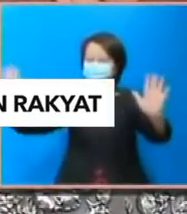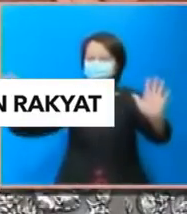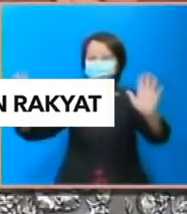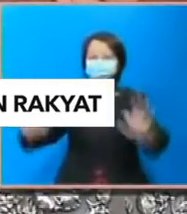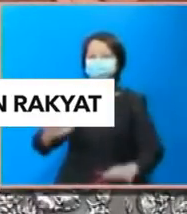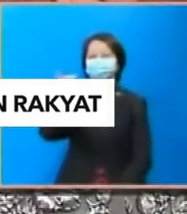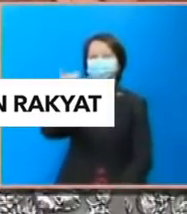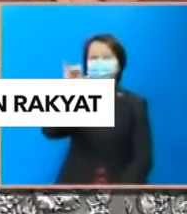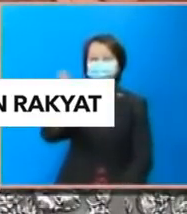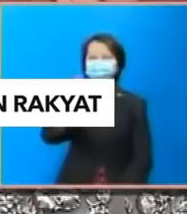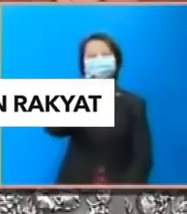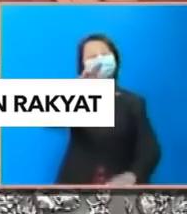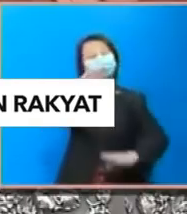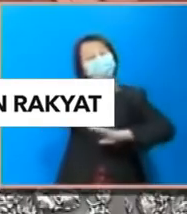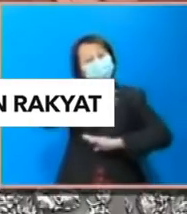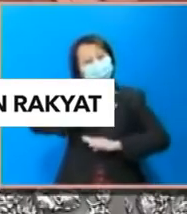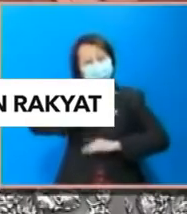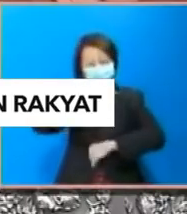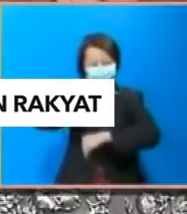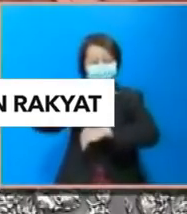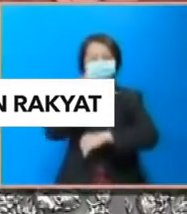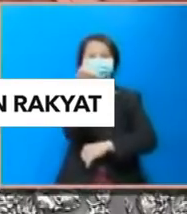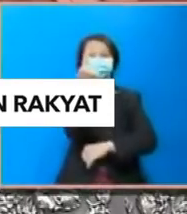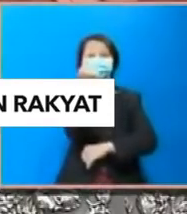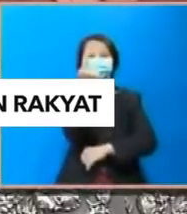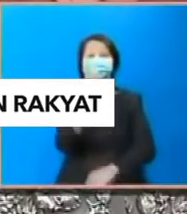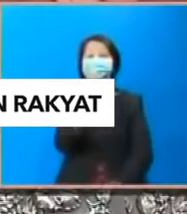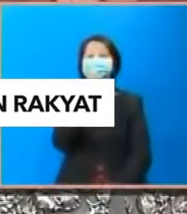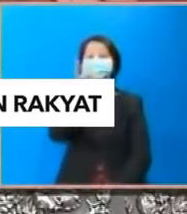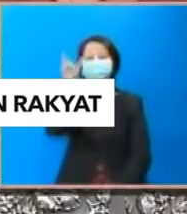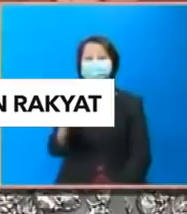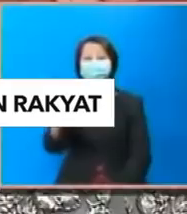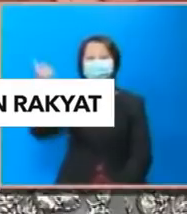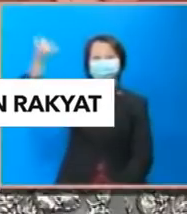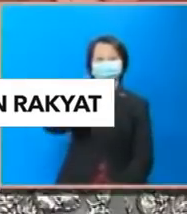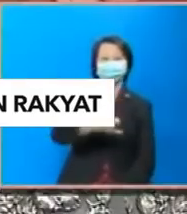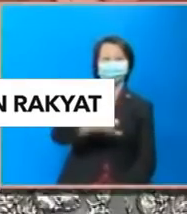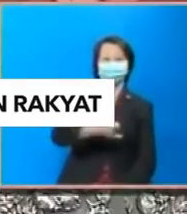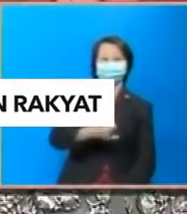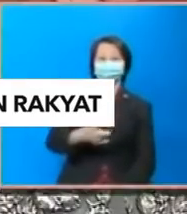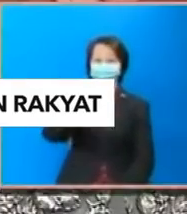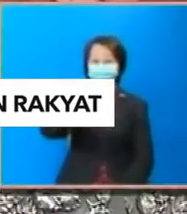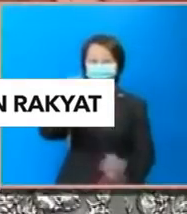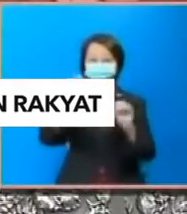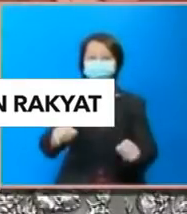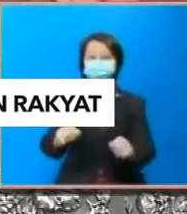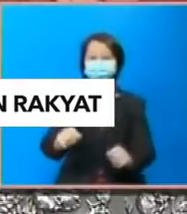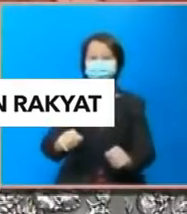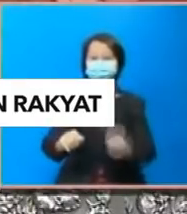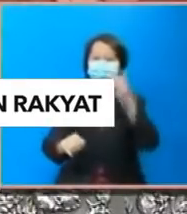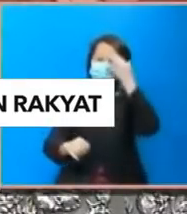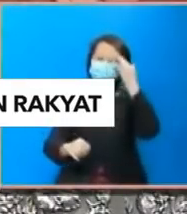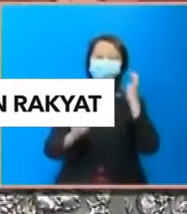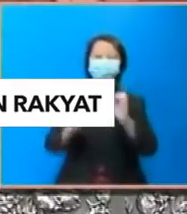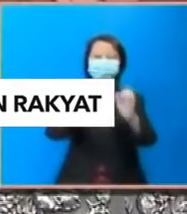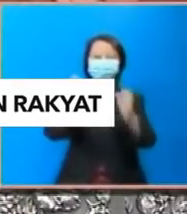turut mengucapkan terima kasih kepada semua rakan sekerja dan juga rakan rakyat Malaysia yang telah pun memberikannya sokongan dan